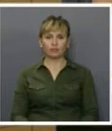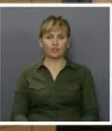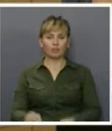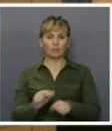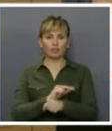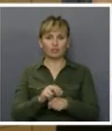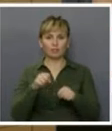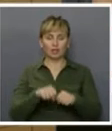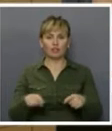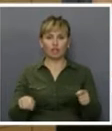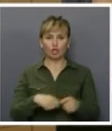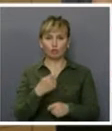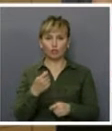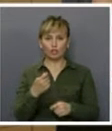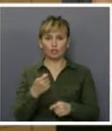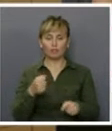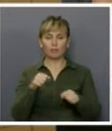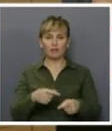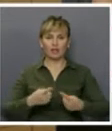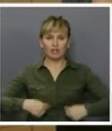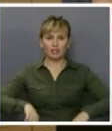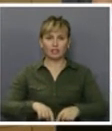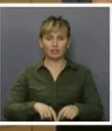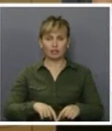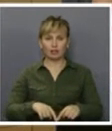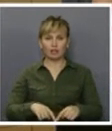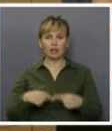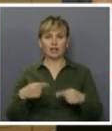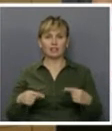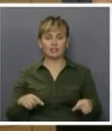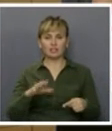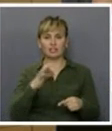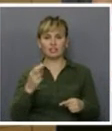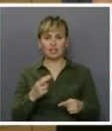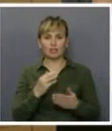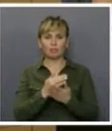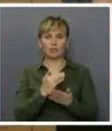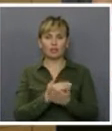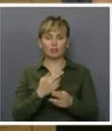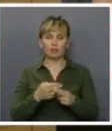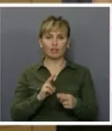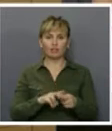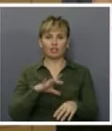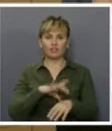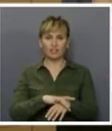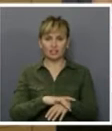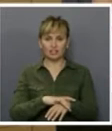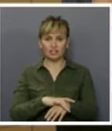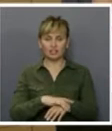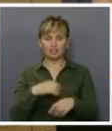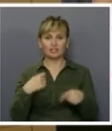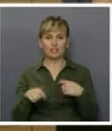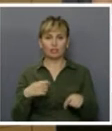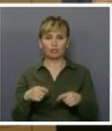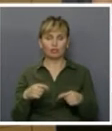профилактика правонарушений среди правоохранительных органов, различные социальные программы, которые фактически как бы, ну, с торговлей они